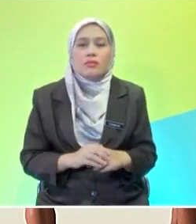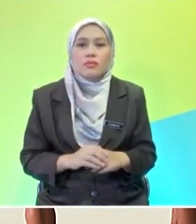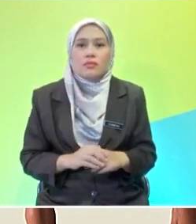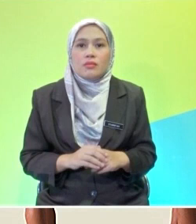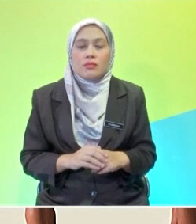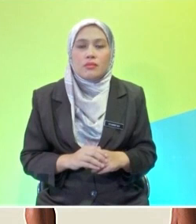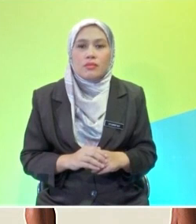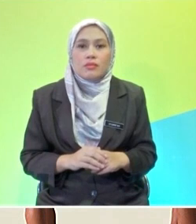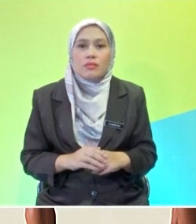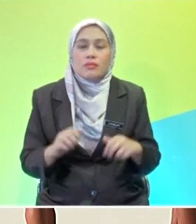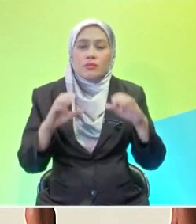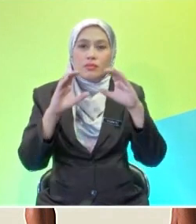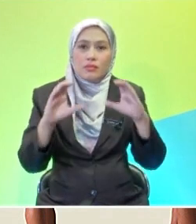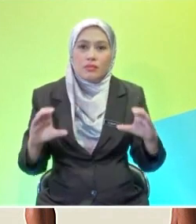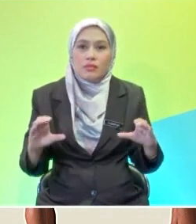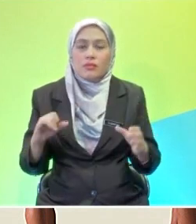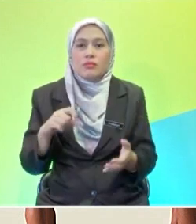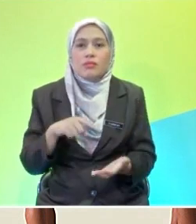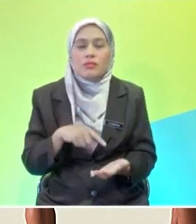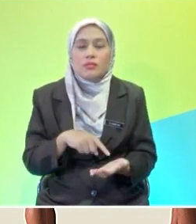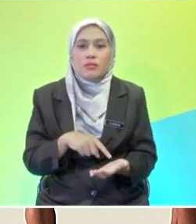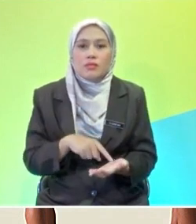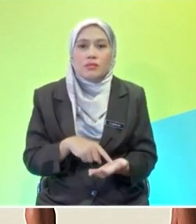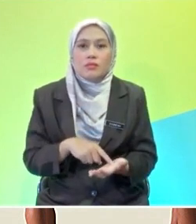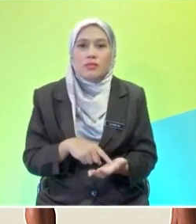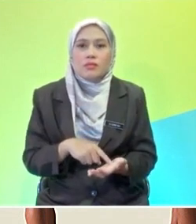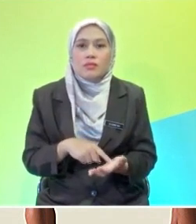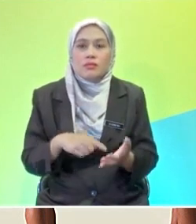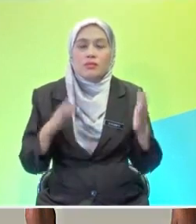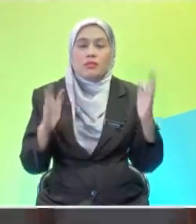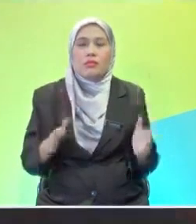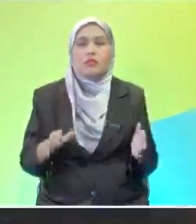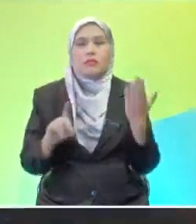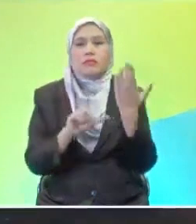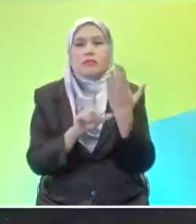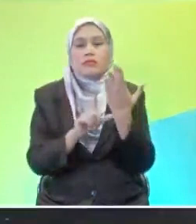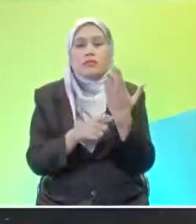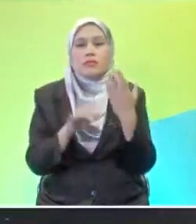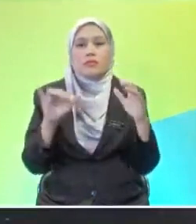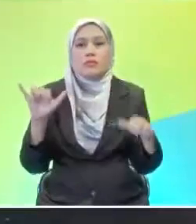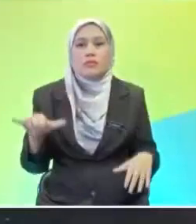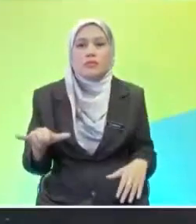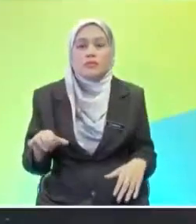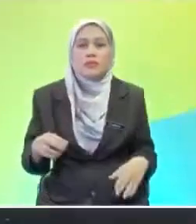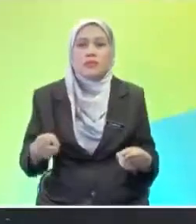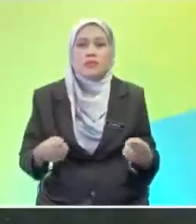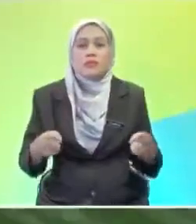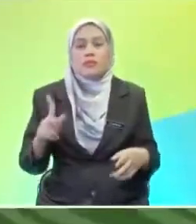Jadi di sini ada maklumat penting tak, murid-murid? Siapa dapat lihat kat sini? Ada maklumat tak? Okey, Mia, silakan